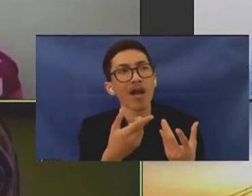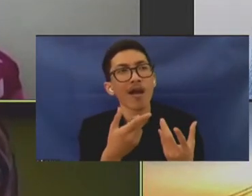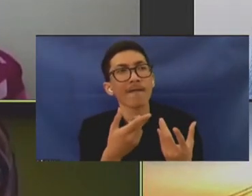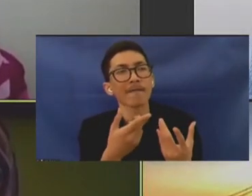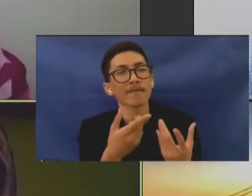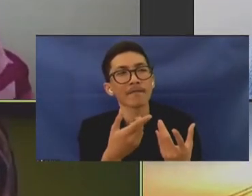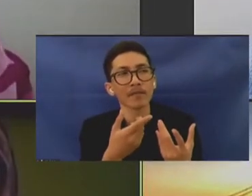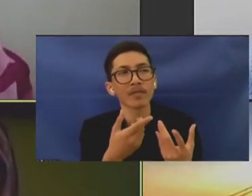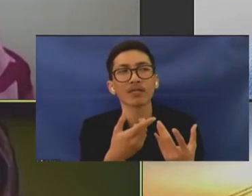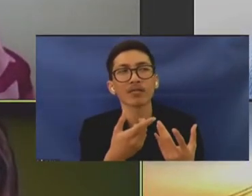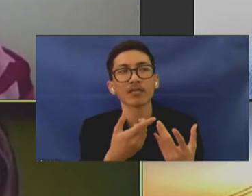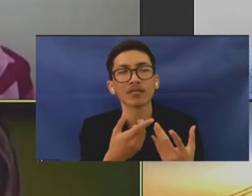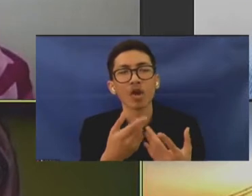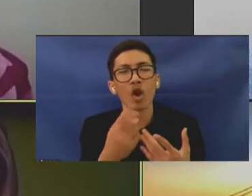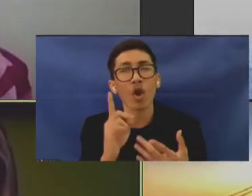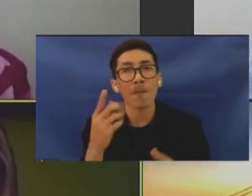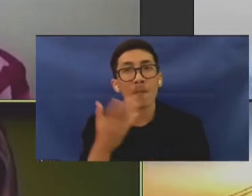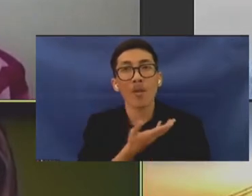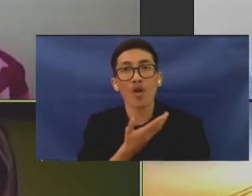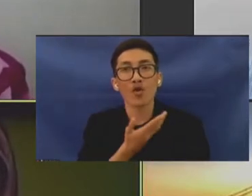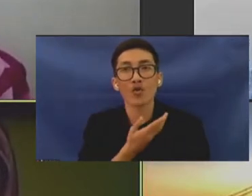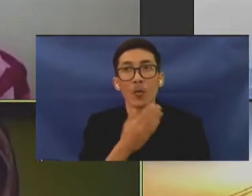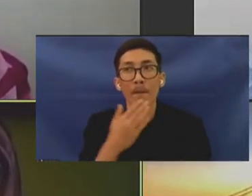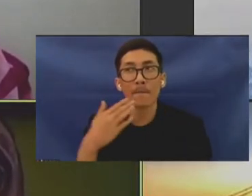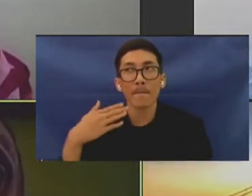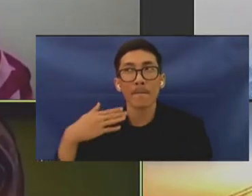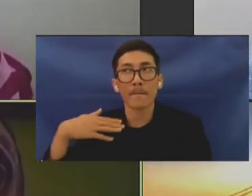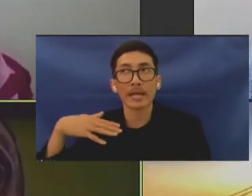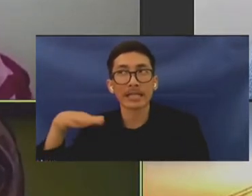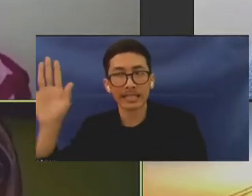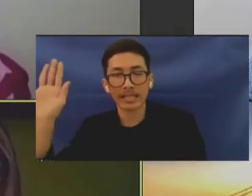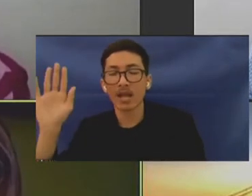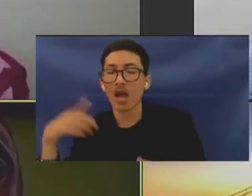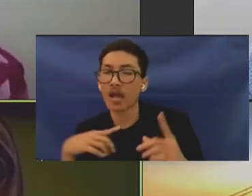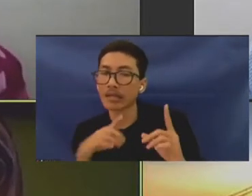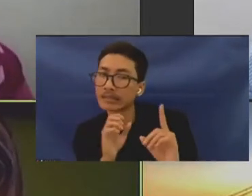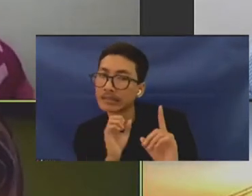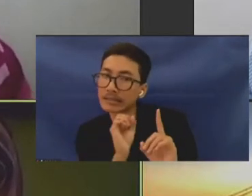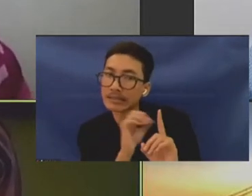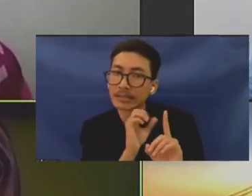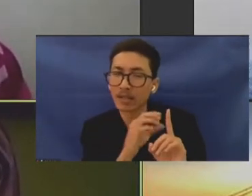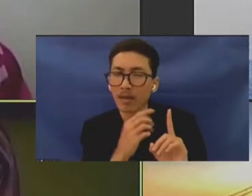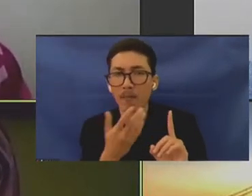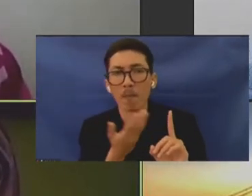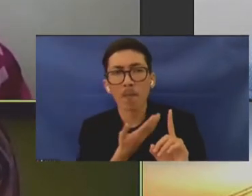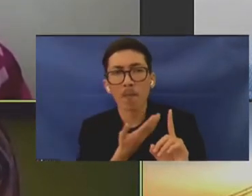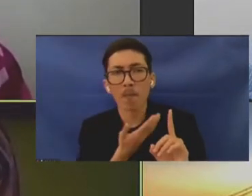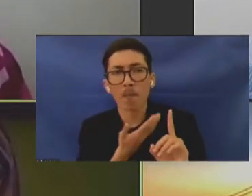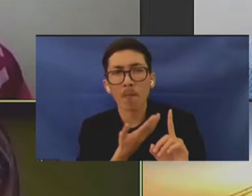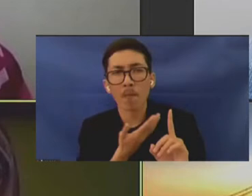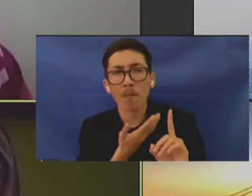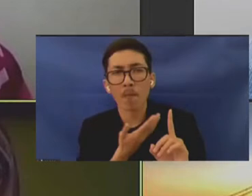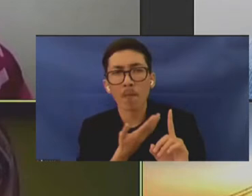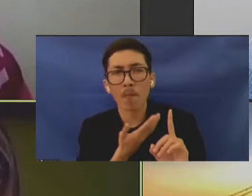selalu sampaikan secara detail deskripsinya. Misal, oke, sekarang kita pergi ya.